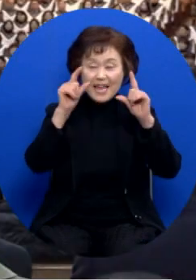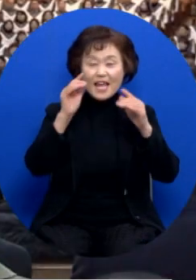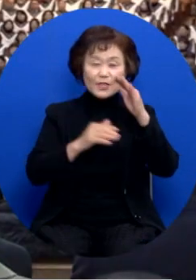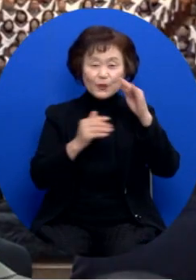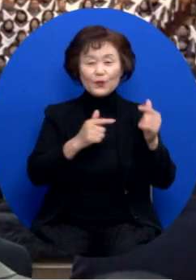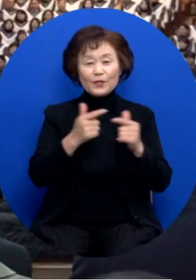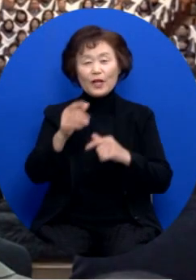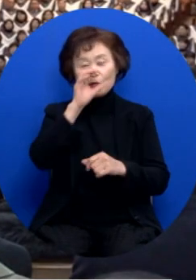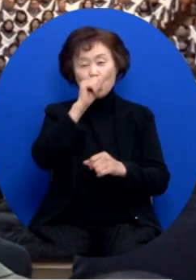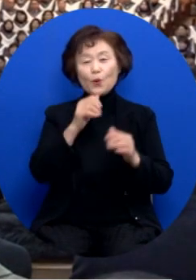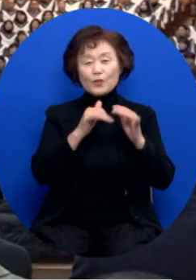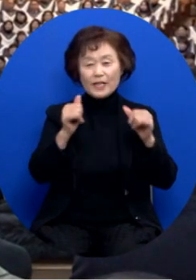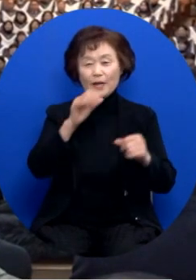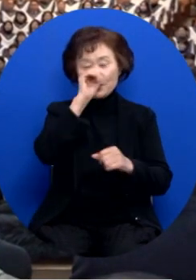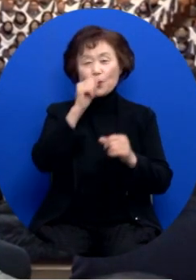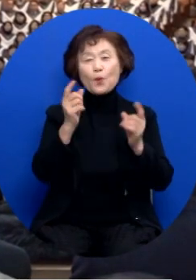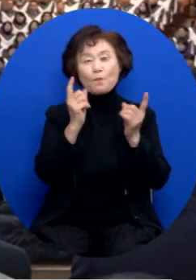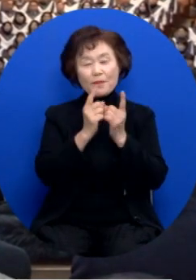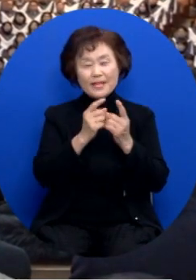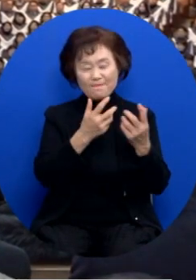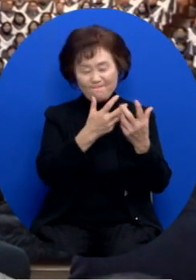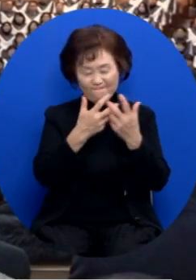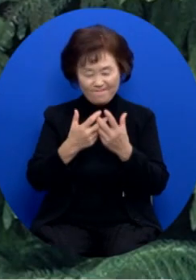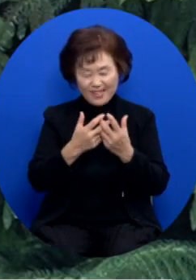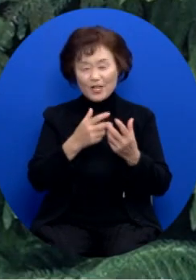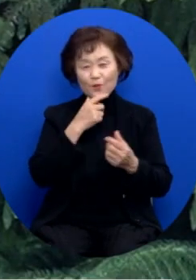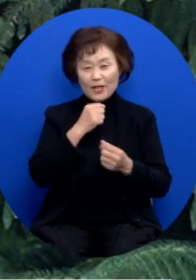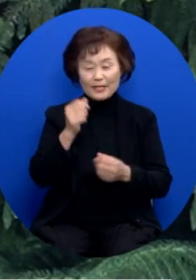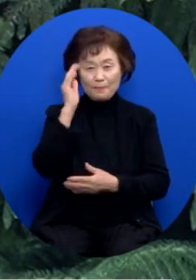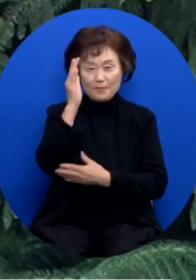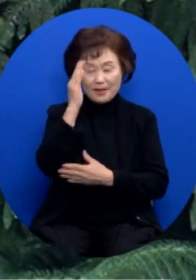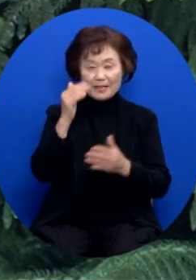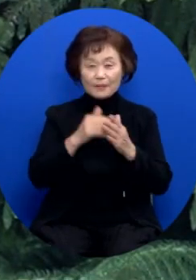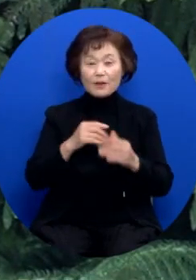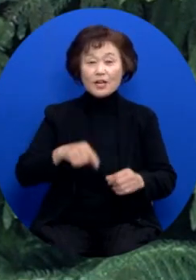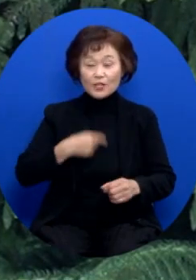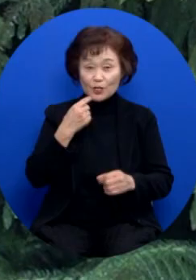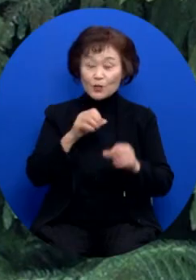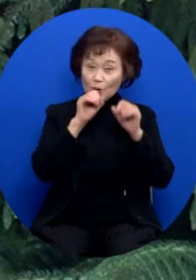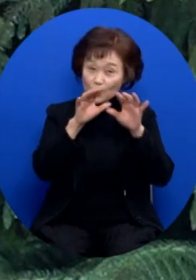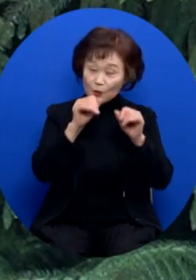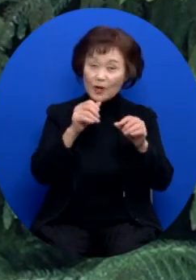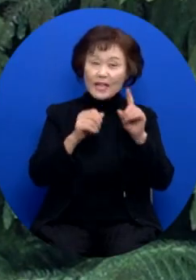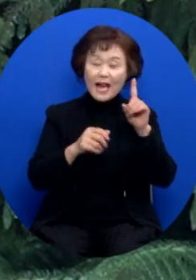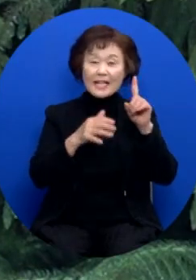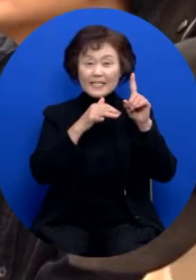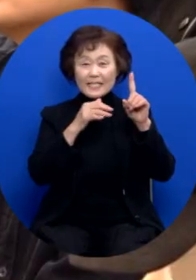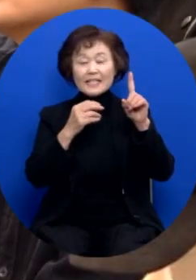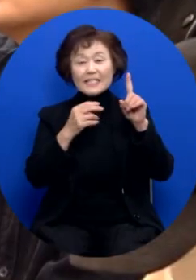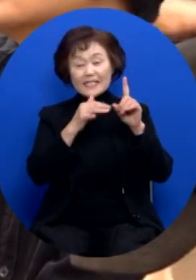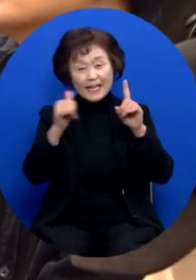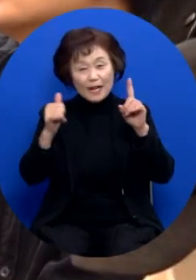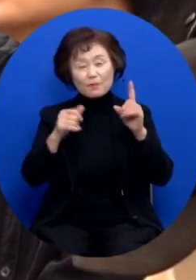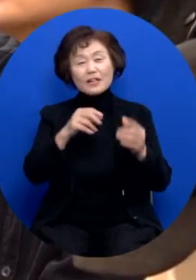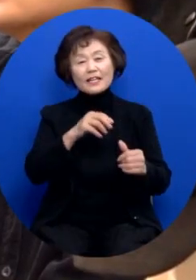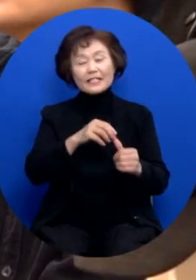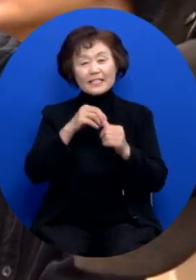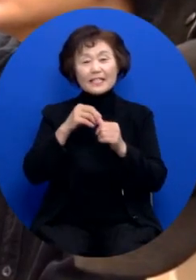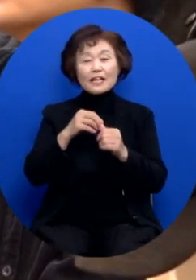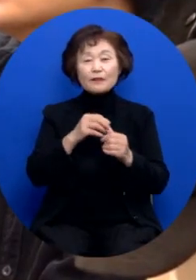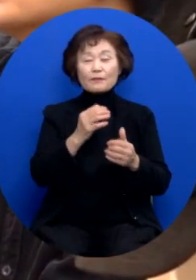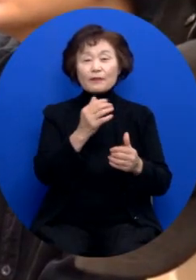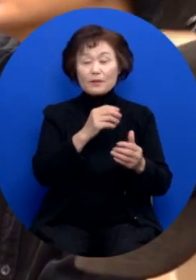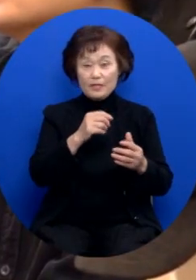좋은 사람, 좋은 만남이 가득하길 바란다며 더불어 스스로 전도한 새로운 생명 한 사람을 얻는 한 해가 되자고